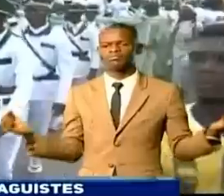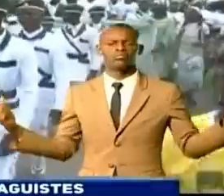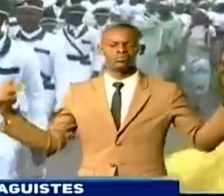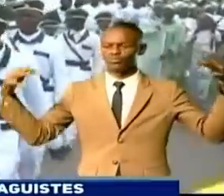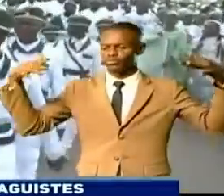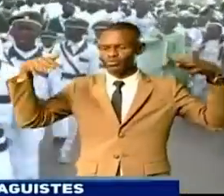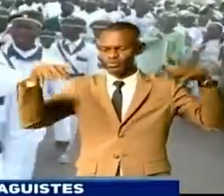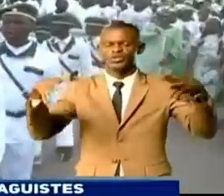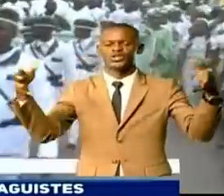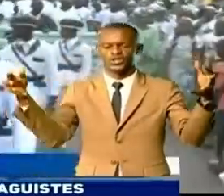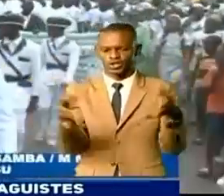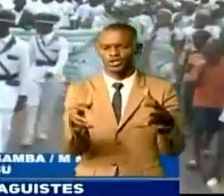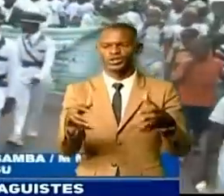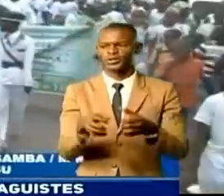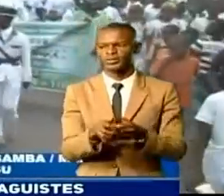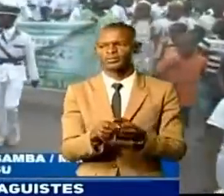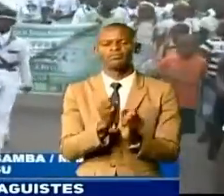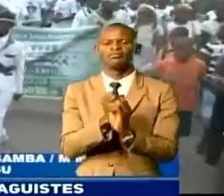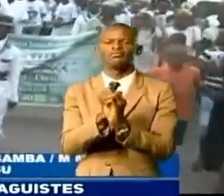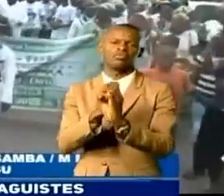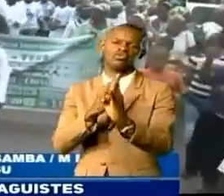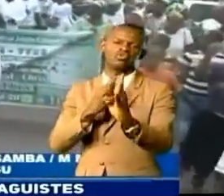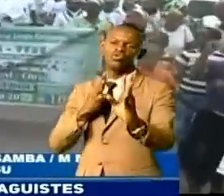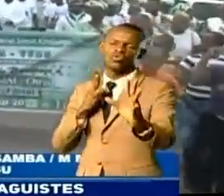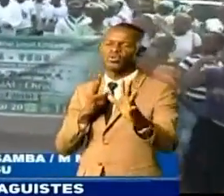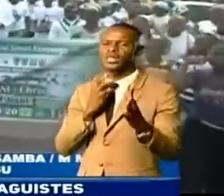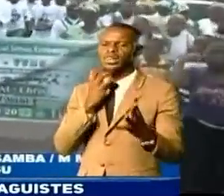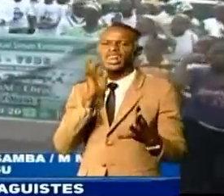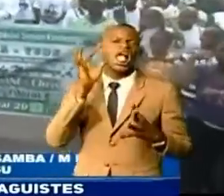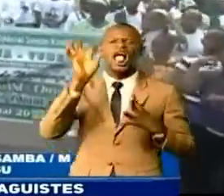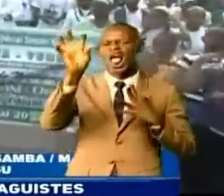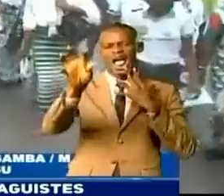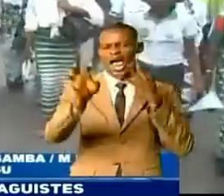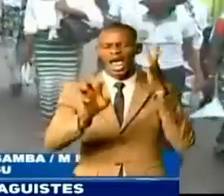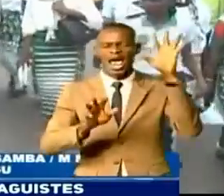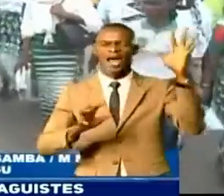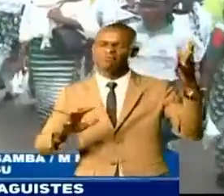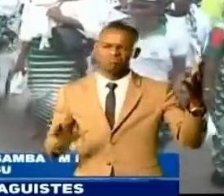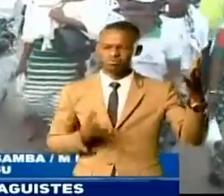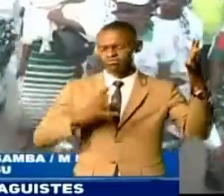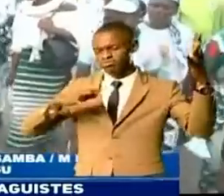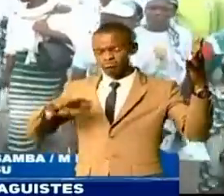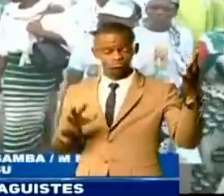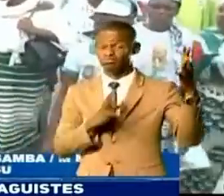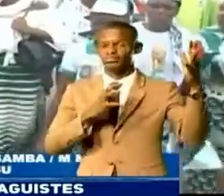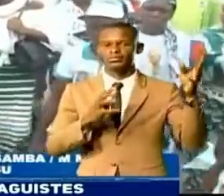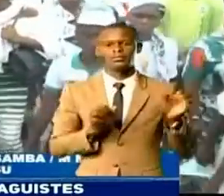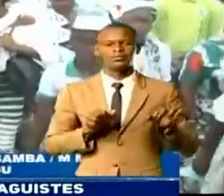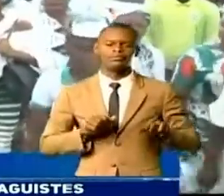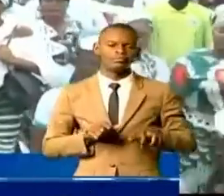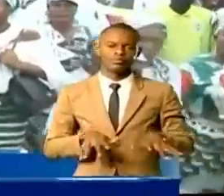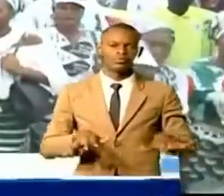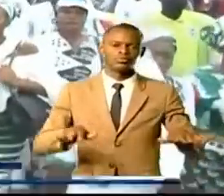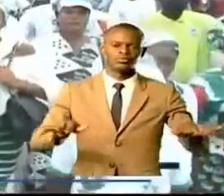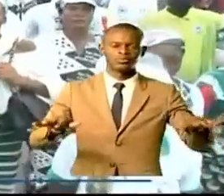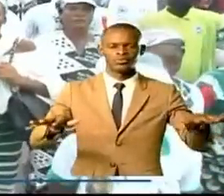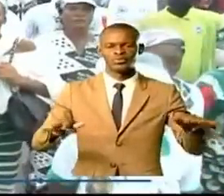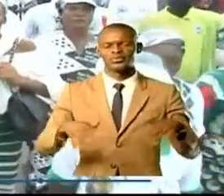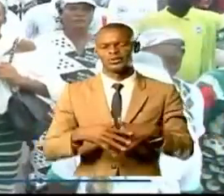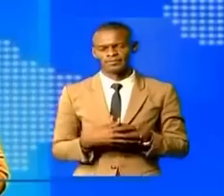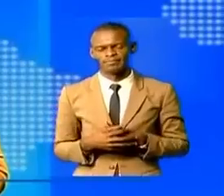travers une série de carnavals, scandales et cris de joie et entonnant des mélodies tirées de la philosophie kimbanguiste.